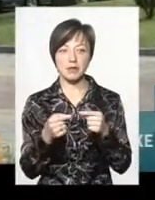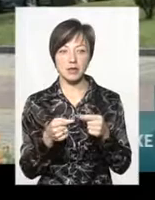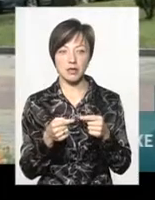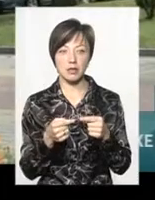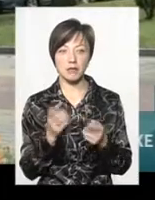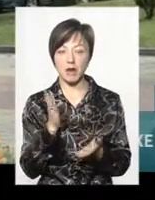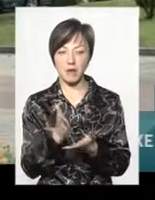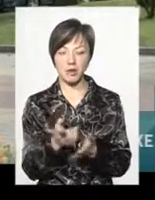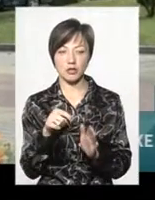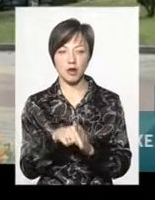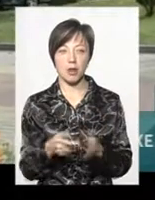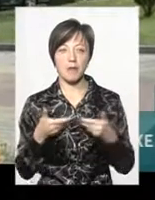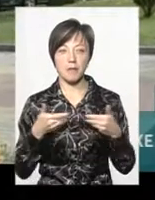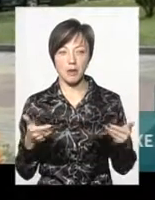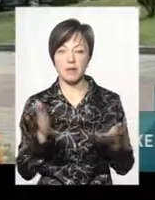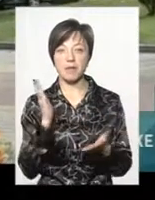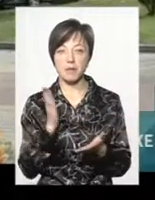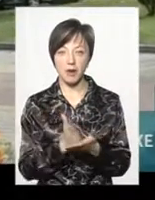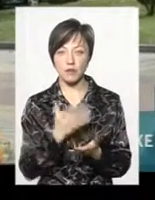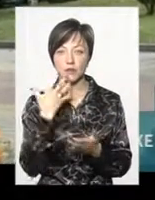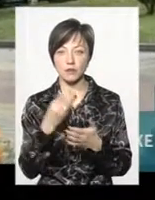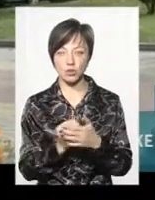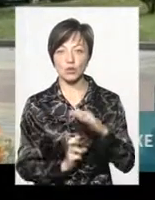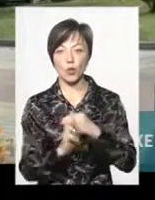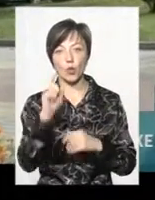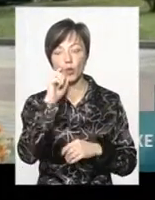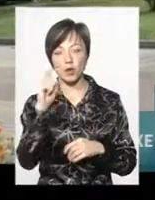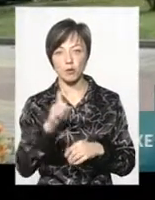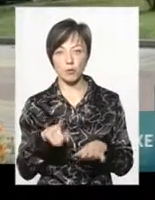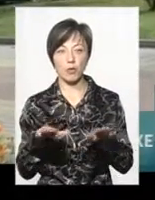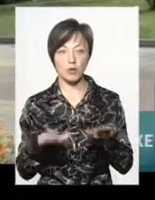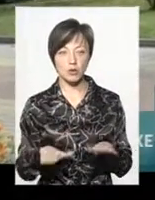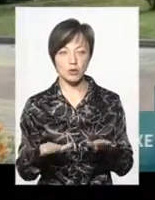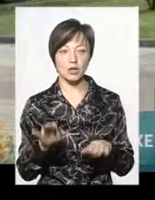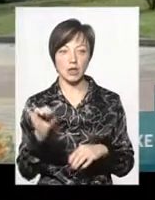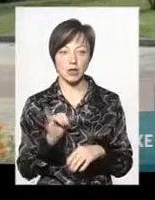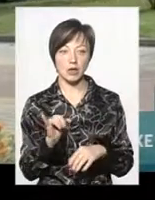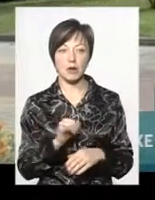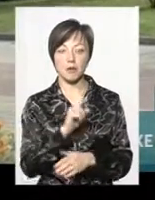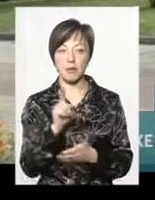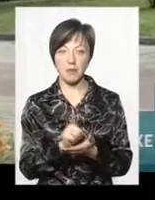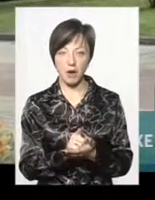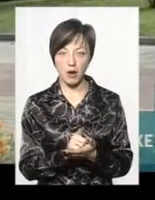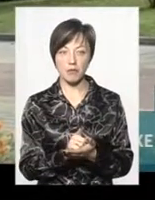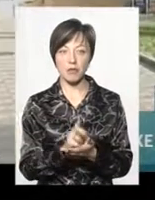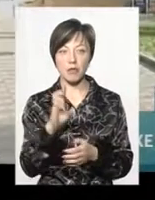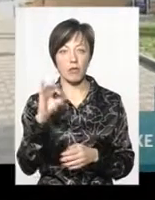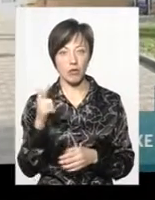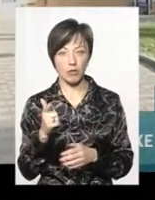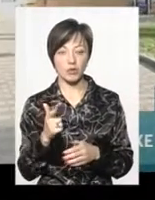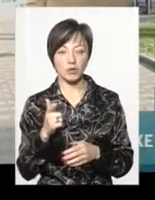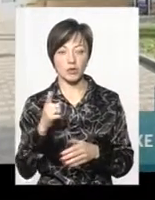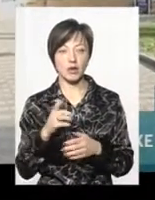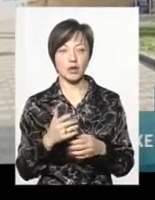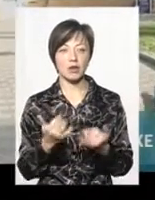значення. Бо ми маємо свою церкву українську, помісну, і маємо поклонятись Богу. Ну,